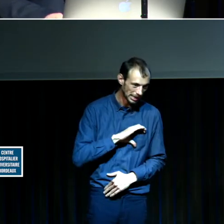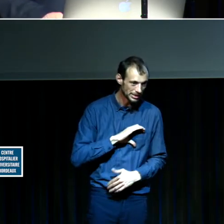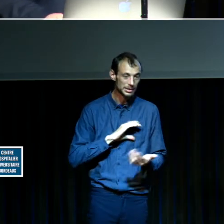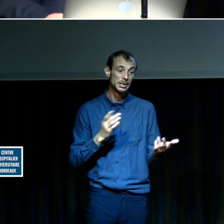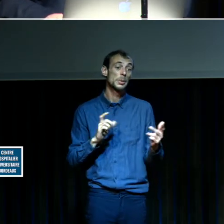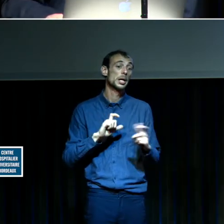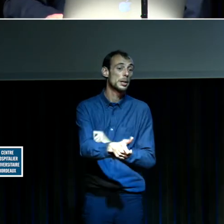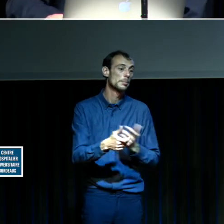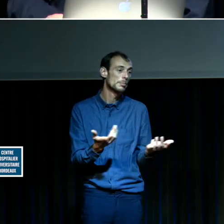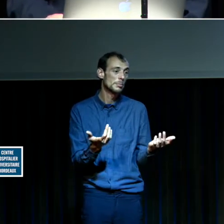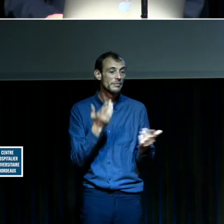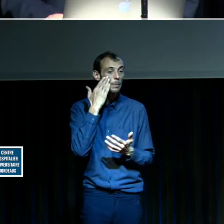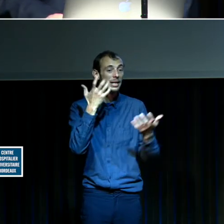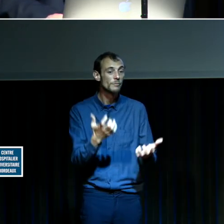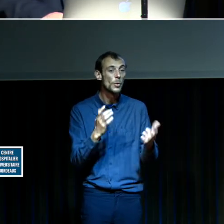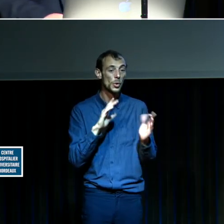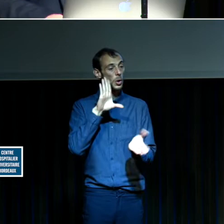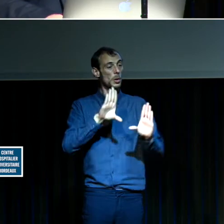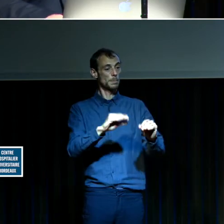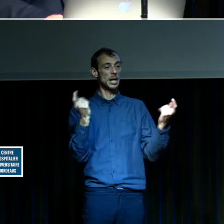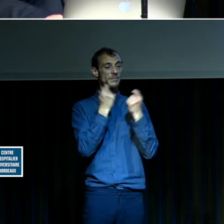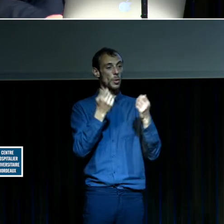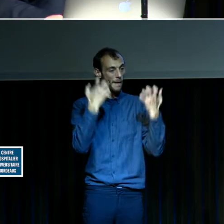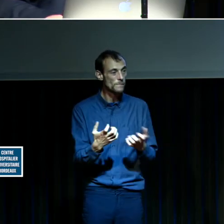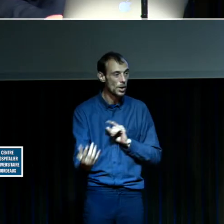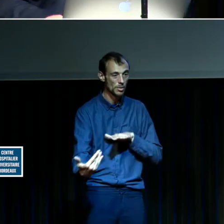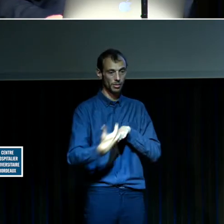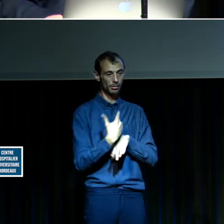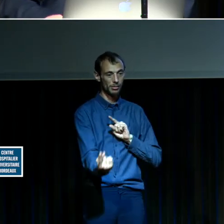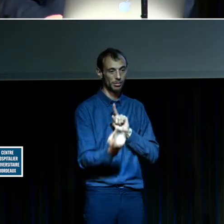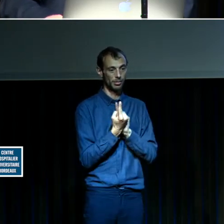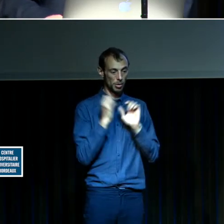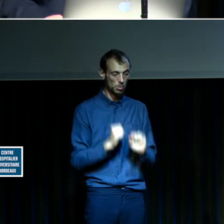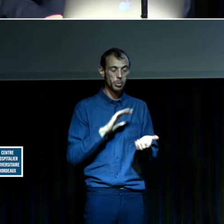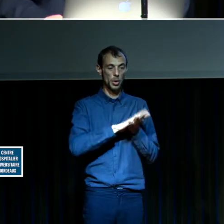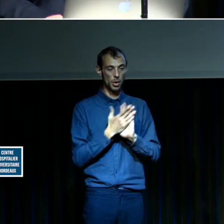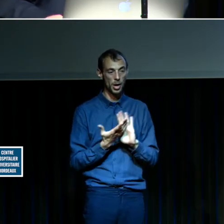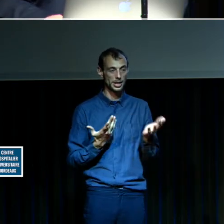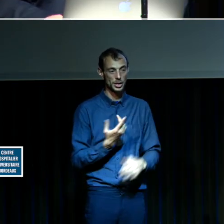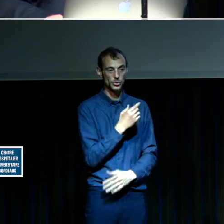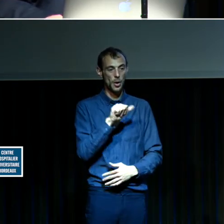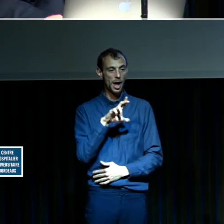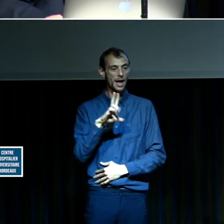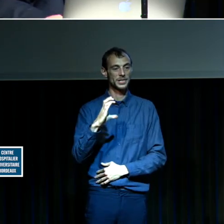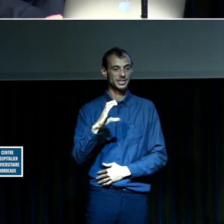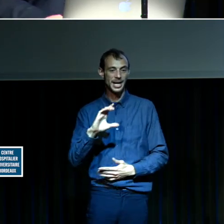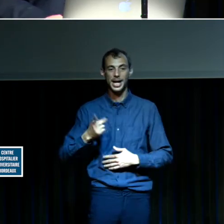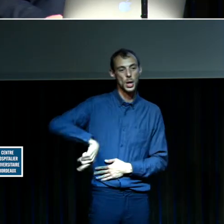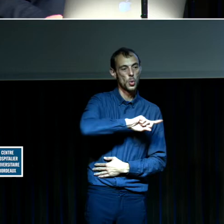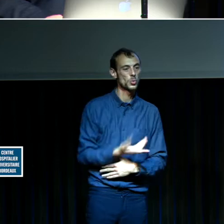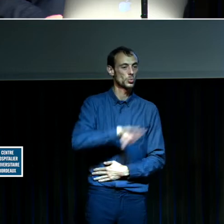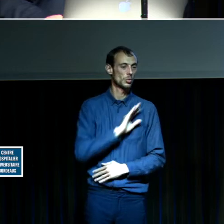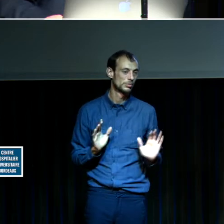vendredi, place de la Victoire, rencontrer l'équipe de l'association AVC Tous Concernés, qui est présidée par Philippe Ménard, que